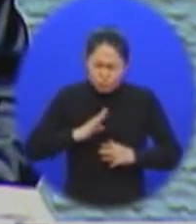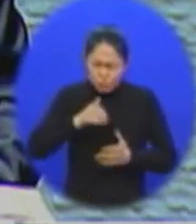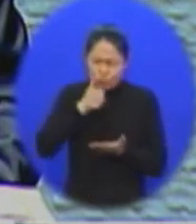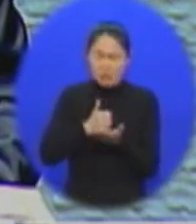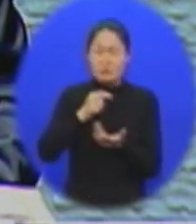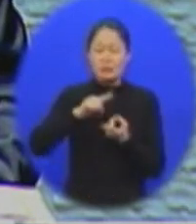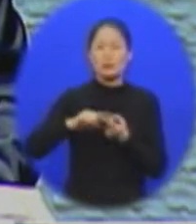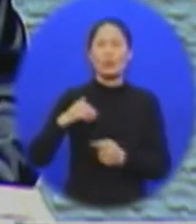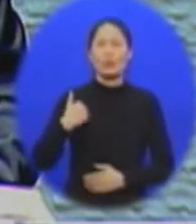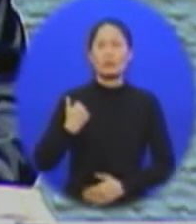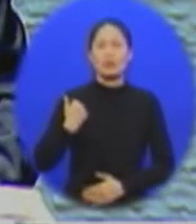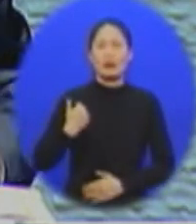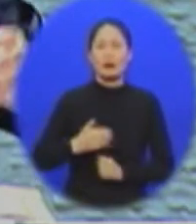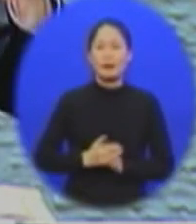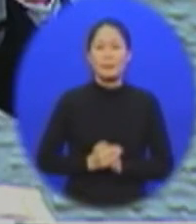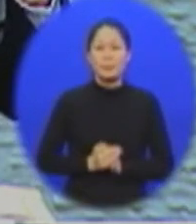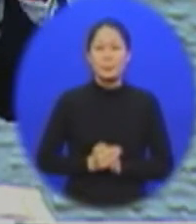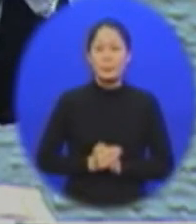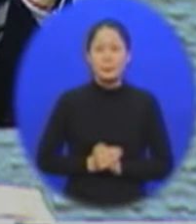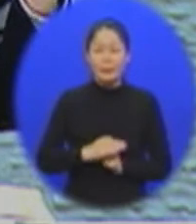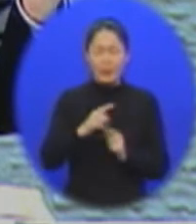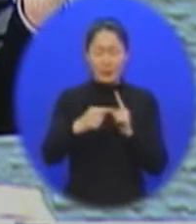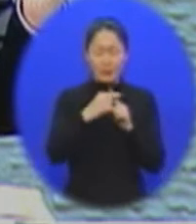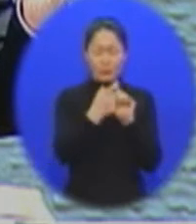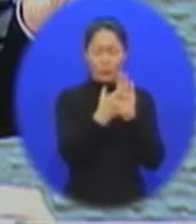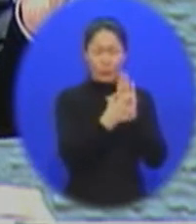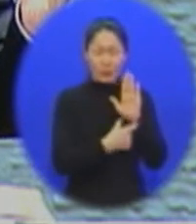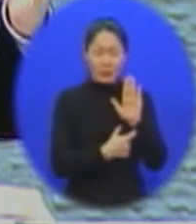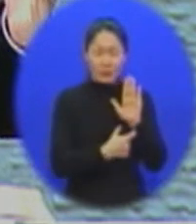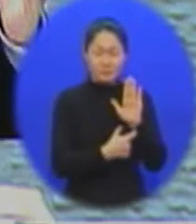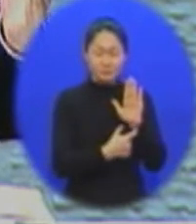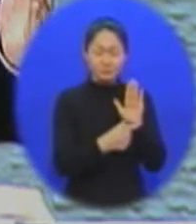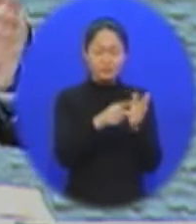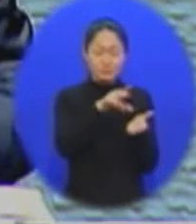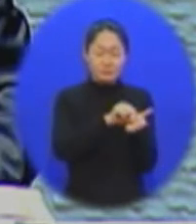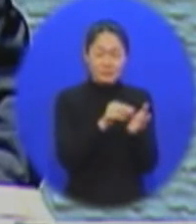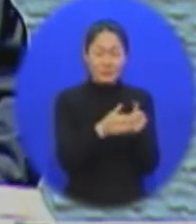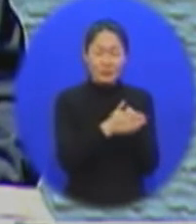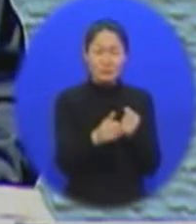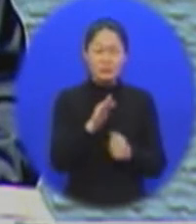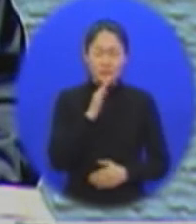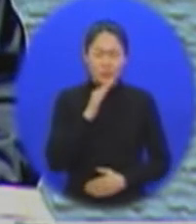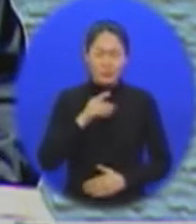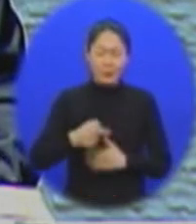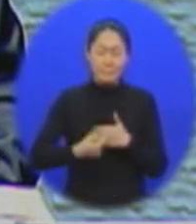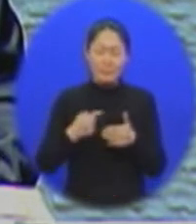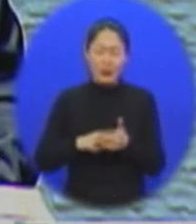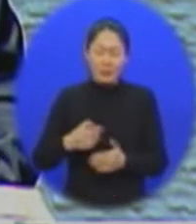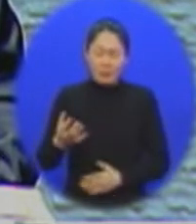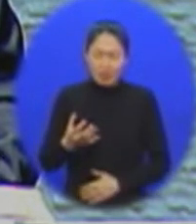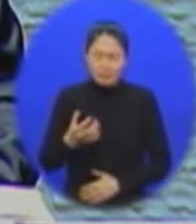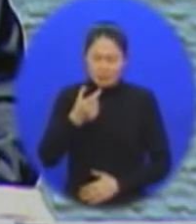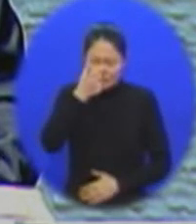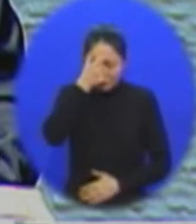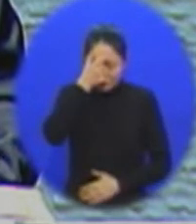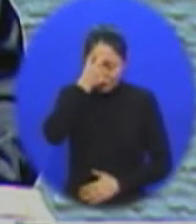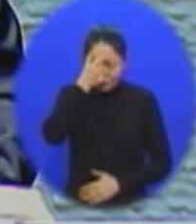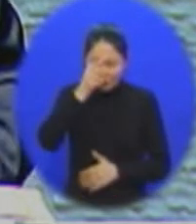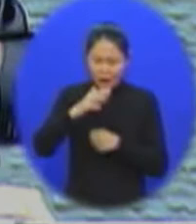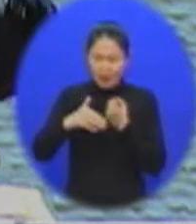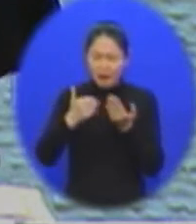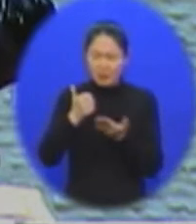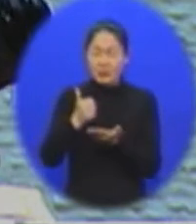거예요 교단 문제 때문에 정말 가슴아픈 기도를 하나님께 드립니다